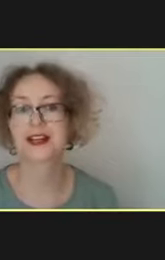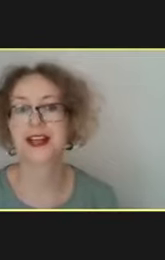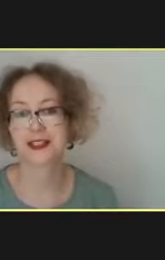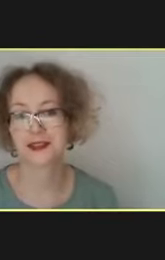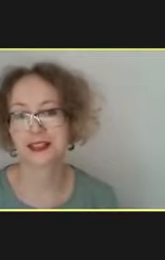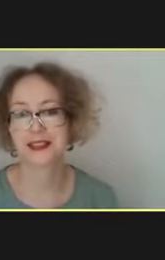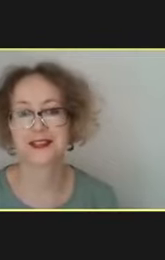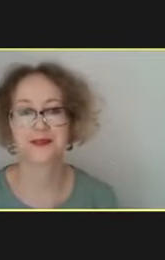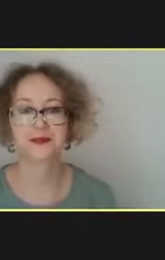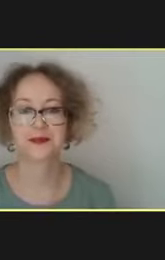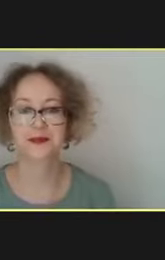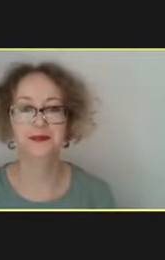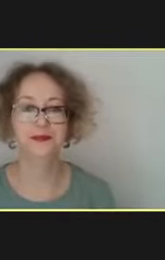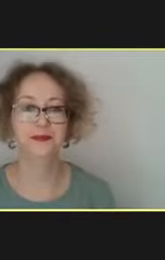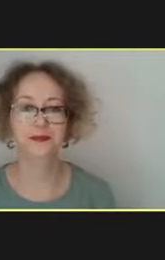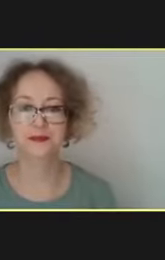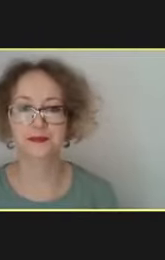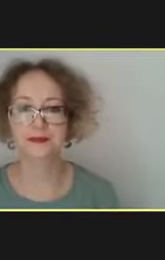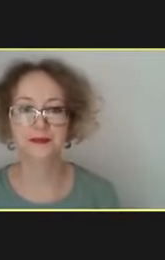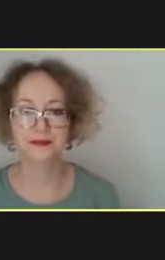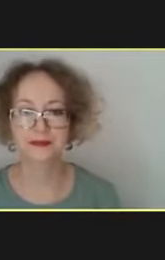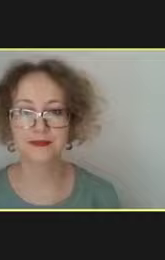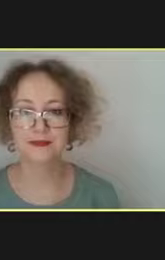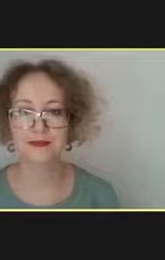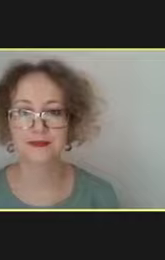вопросы ответить.